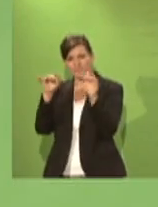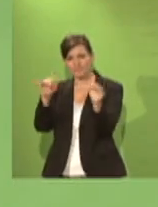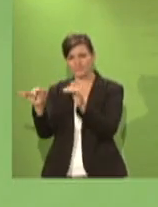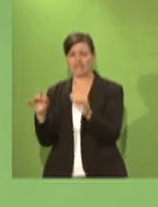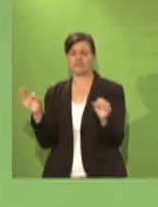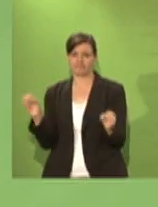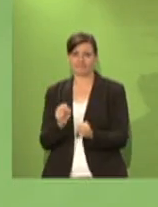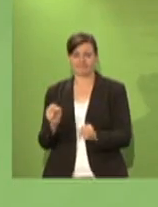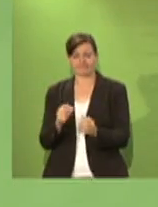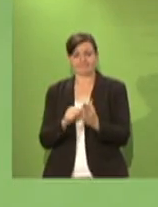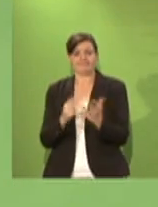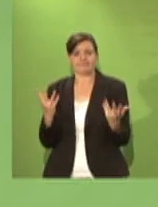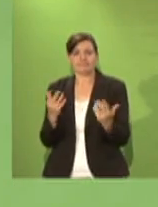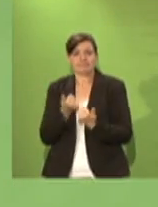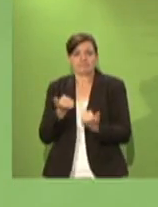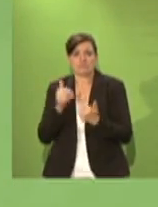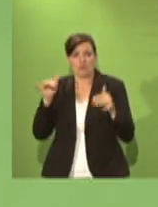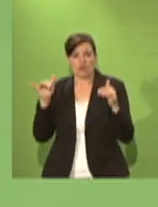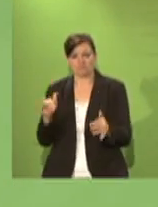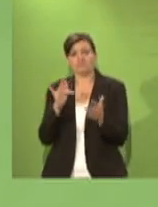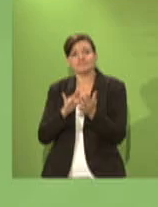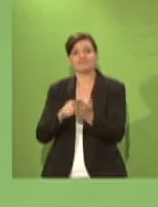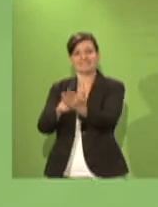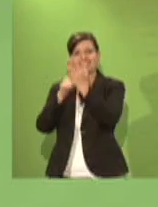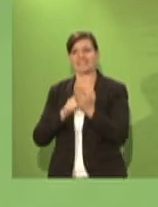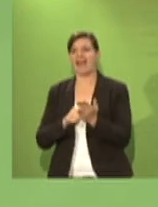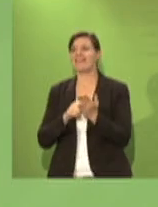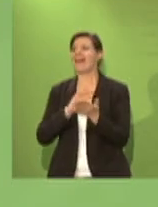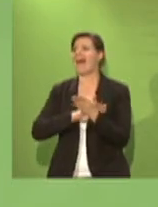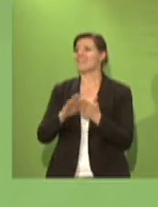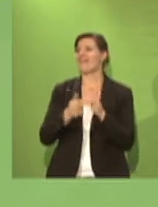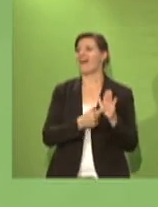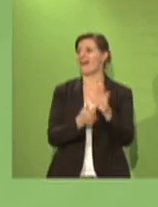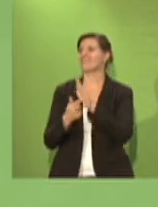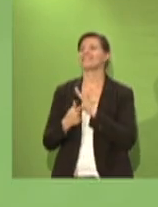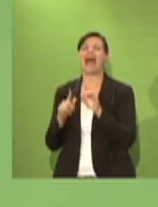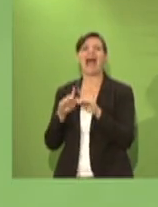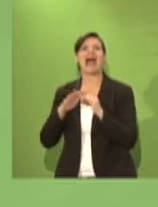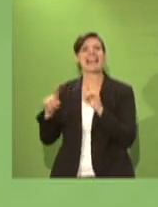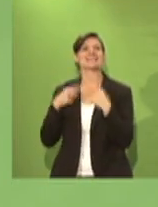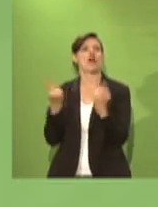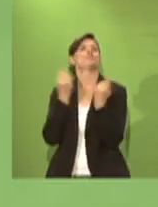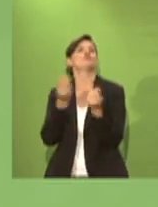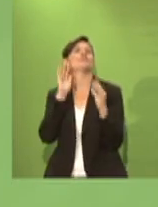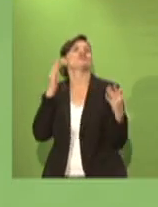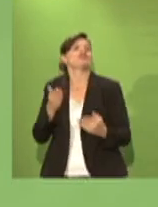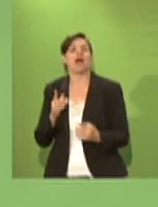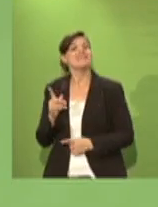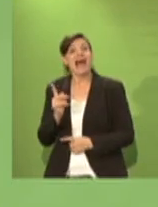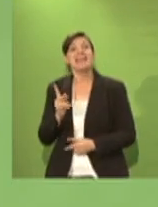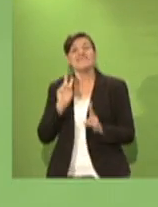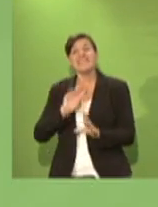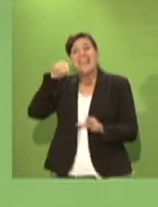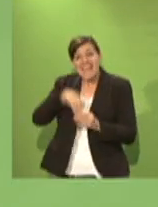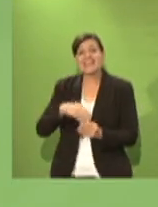mir zeigt, dass ländliche Räume für uns nicht nur als Lippenbekenntnis taugen, die wir mal nebenbei erwähnen. Wir beschäftigen uns inhaltlich